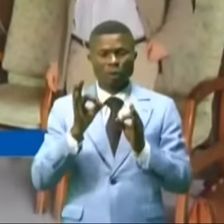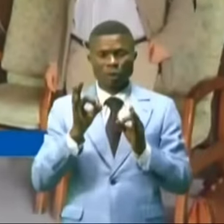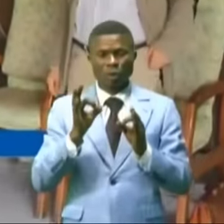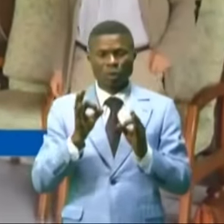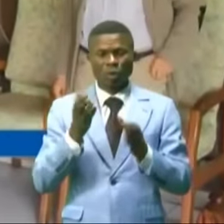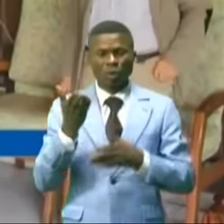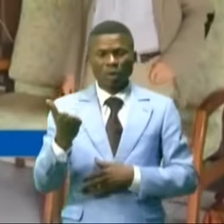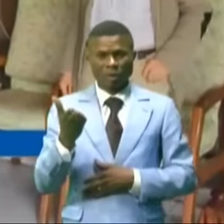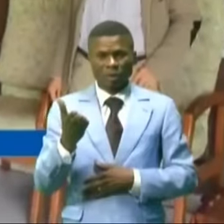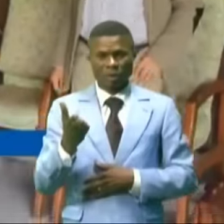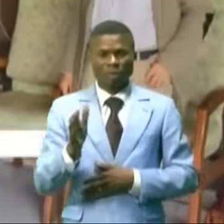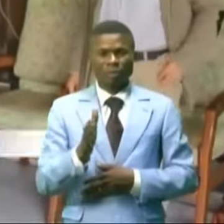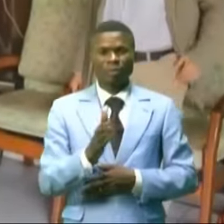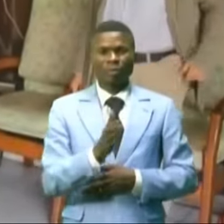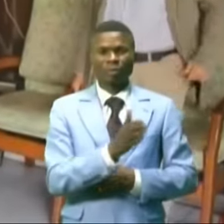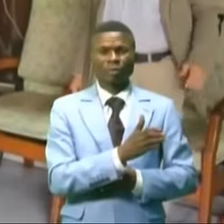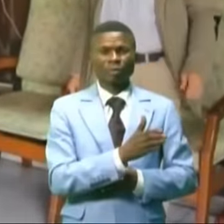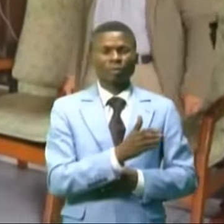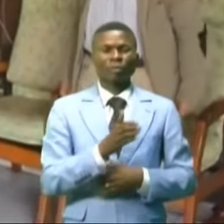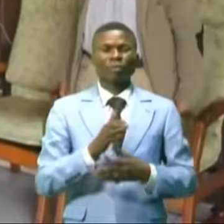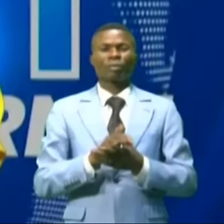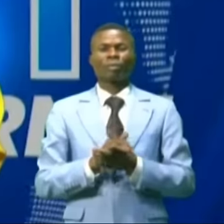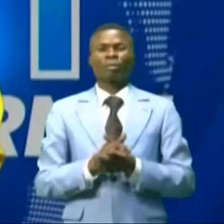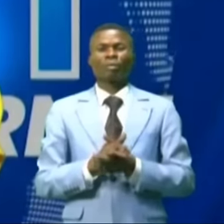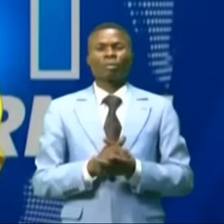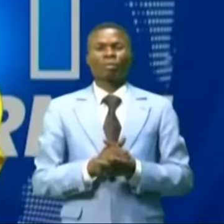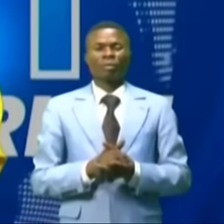autorité morale, Laurent Batoumona.